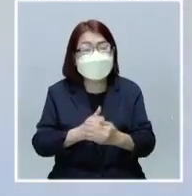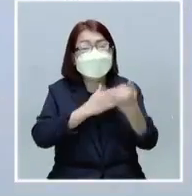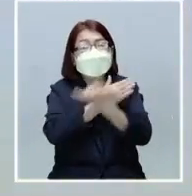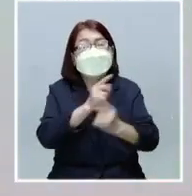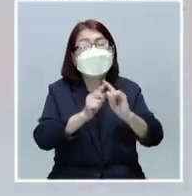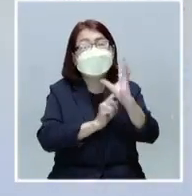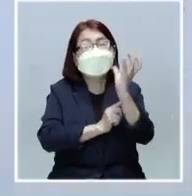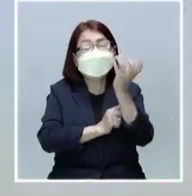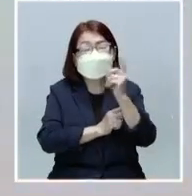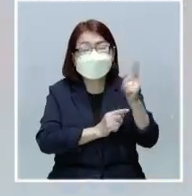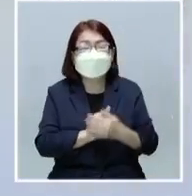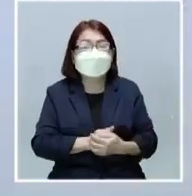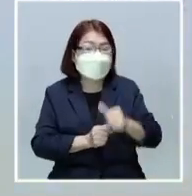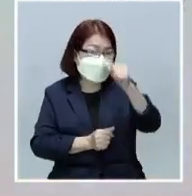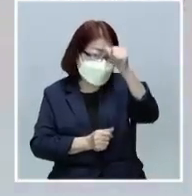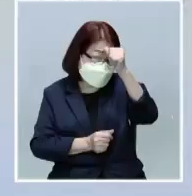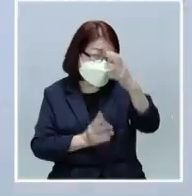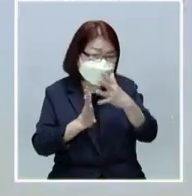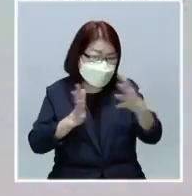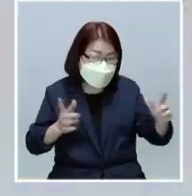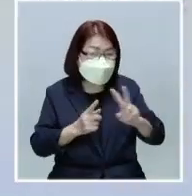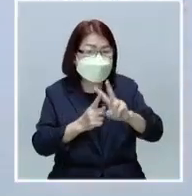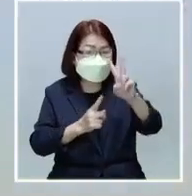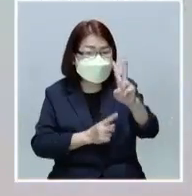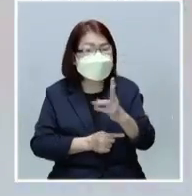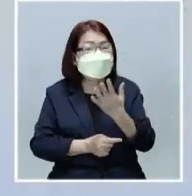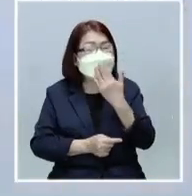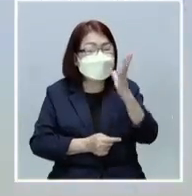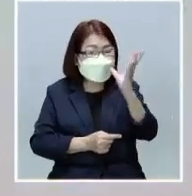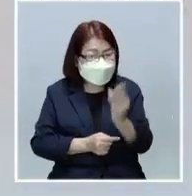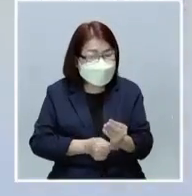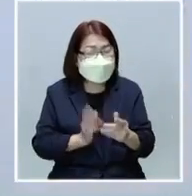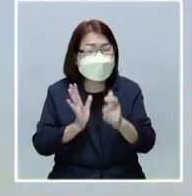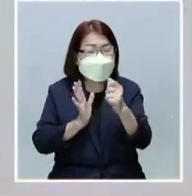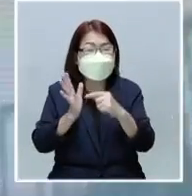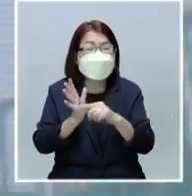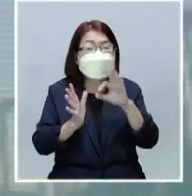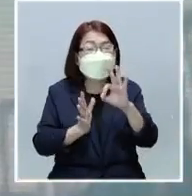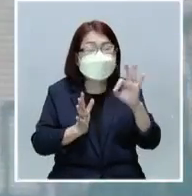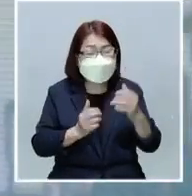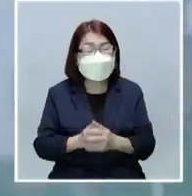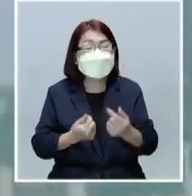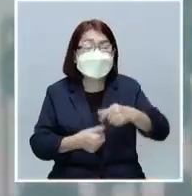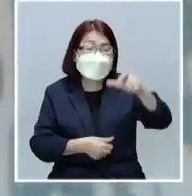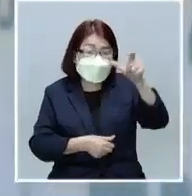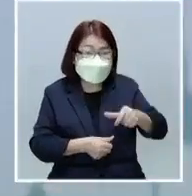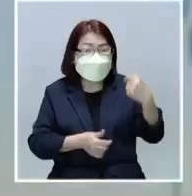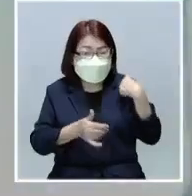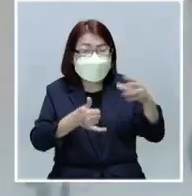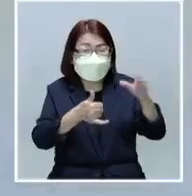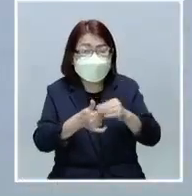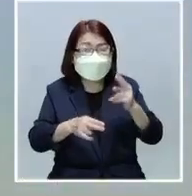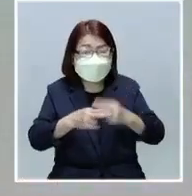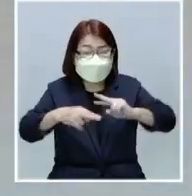ลกครองตำแหน่งโดยเดลต้าและอัลฟาอีกทั้งฝรั่งเศสก็มีผู้ติดเชื้อเพียง20กว่าคนเท่านั้นนะคะสำหรับส